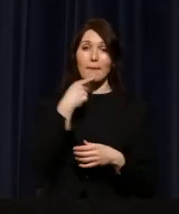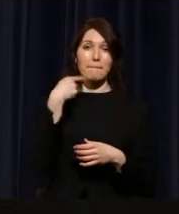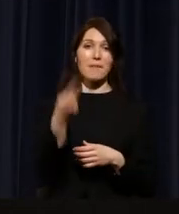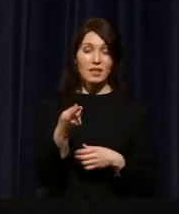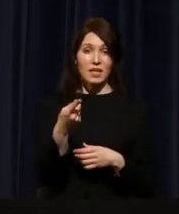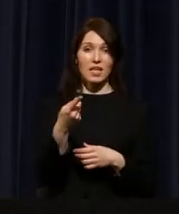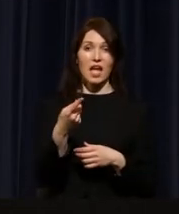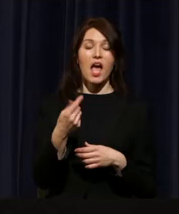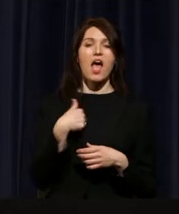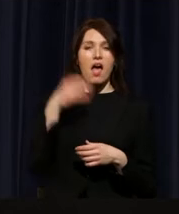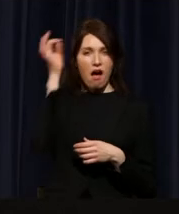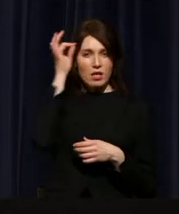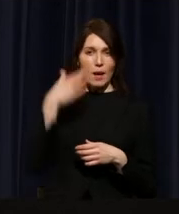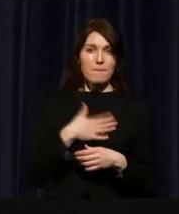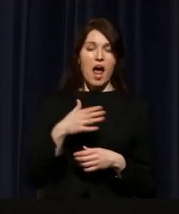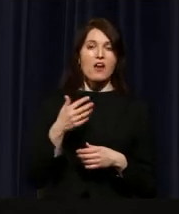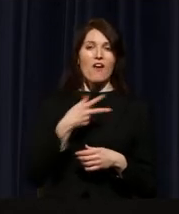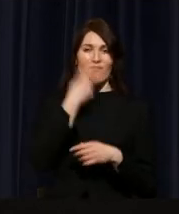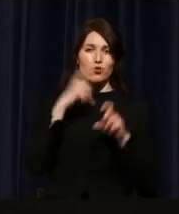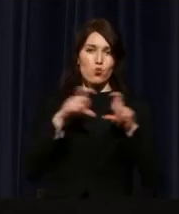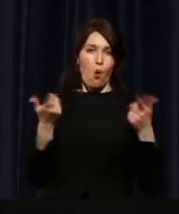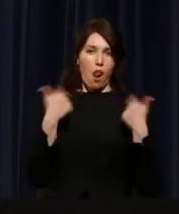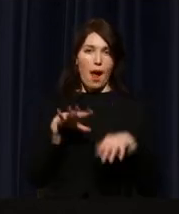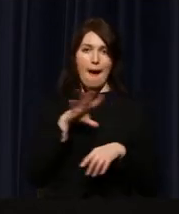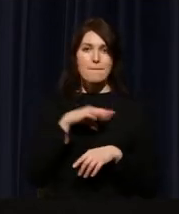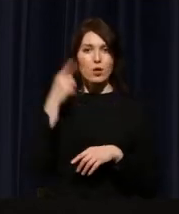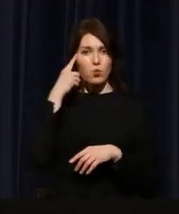ir, kad es atceros, man vidusskolas laikā bija tā